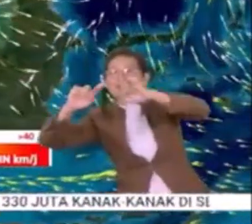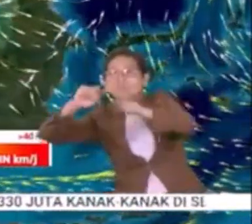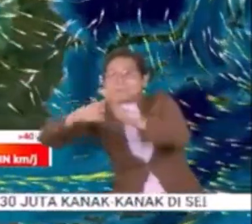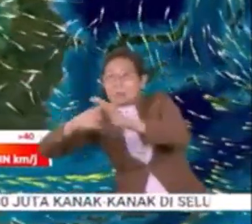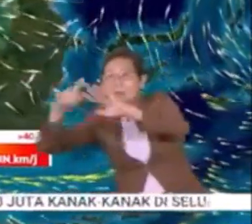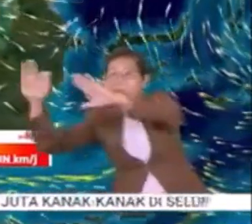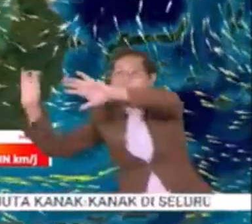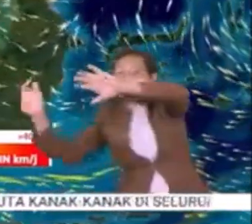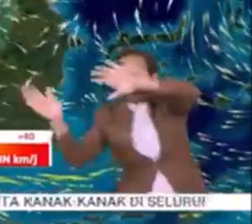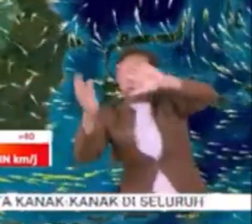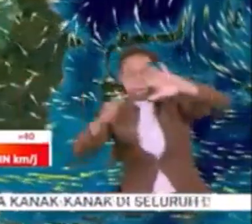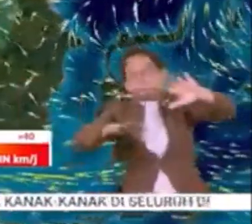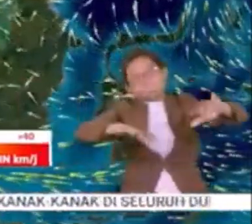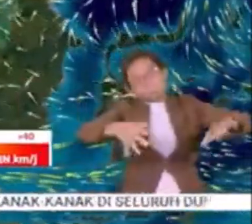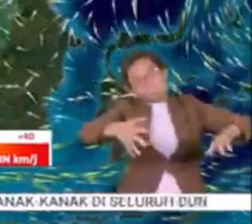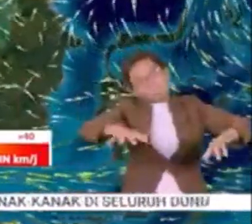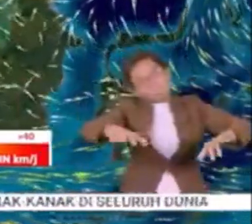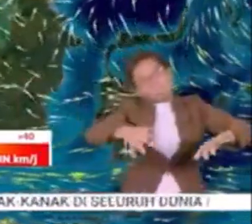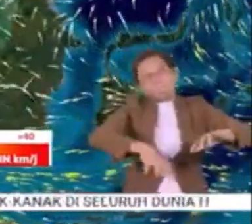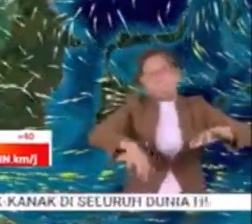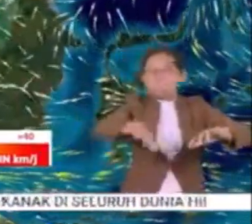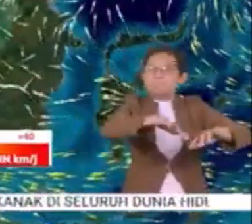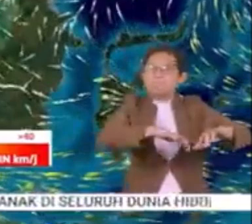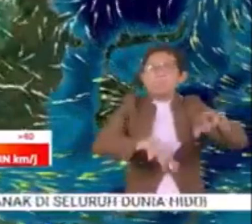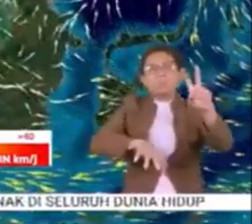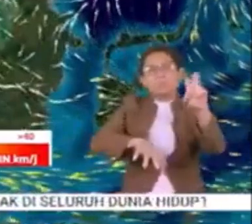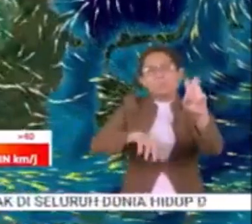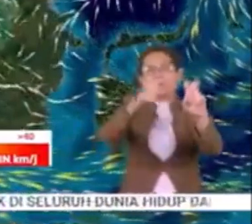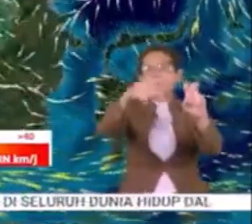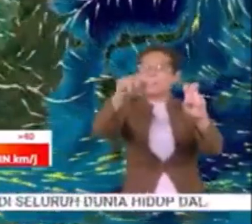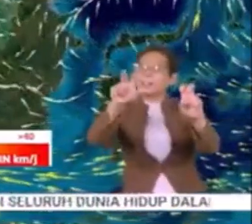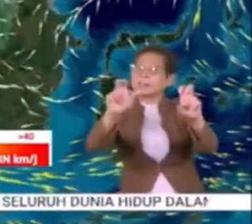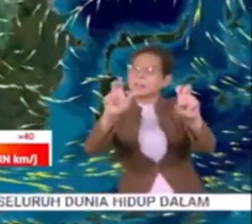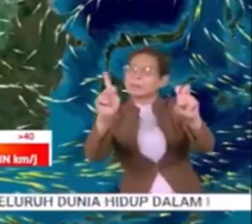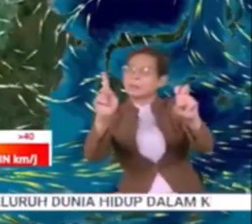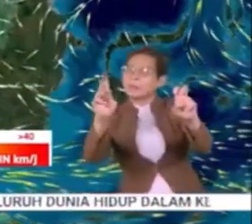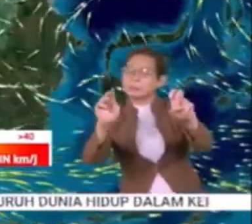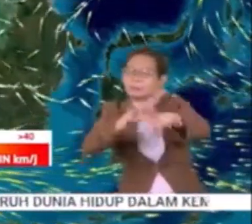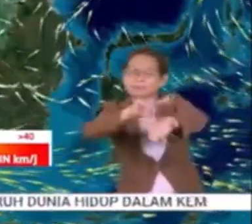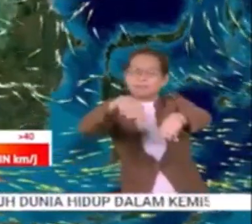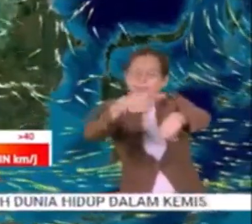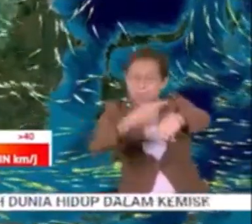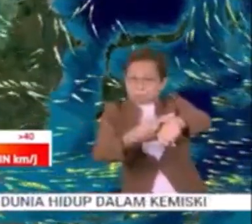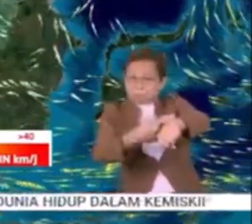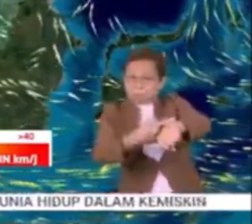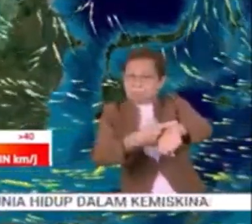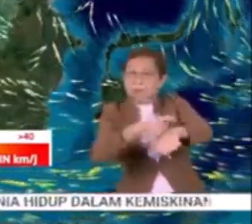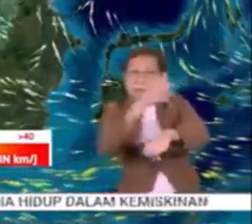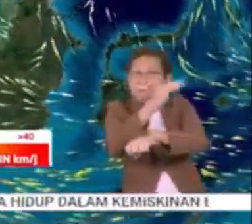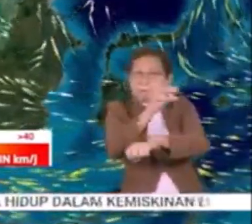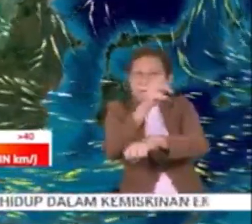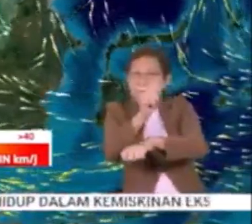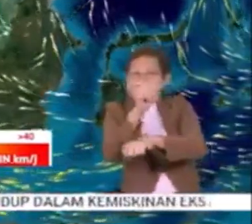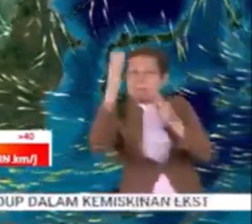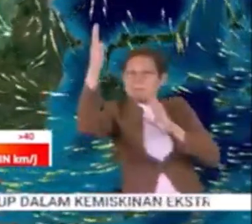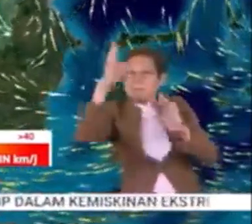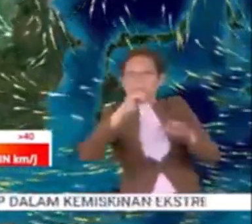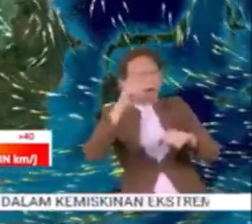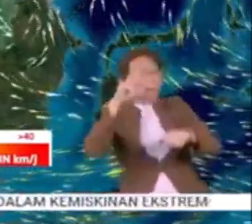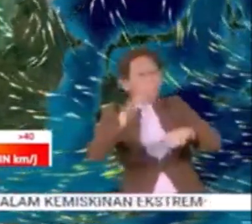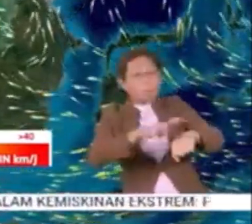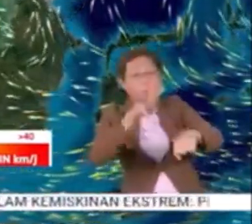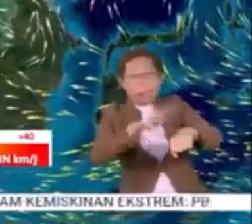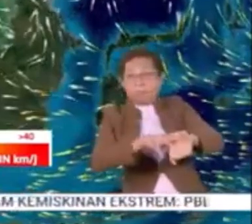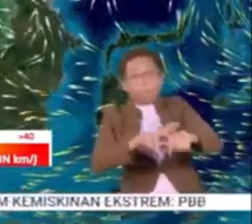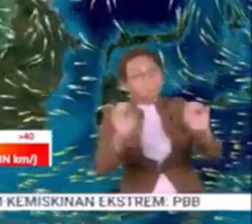dengan kelajuan yang sederhana iaitu sekitar 20 sehingga 30 km sejam. Oleh itu, Met Malaysia tidak mengeluarkan